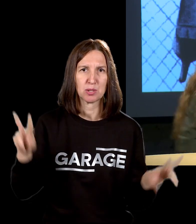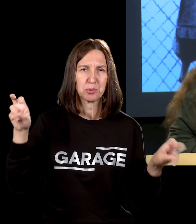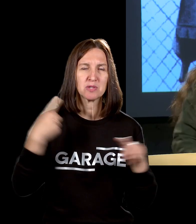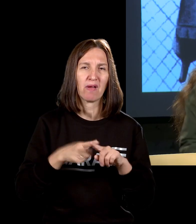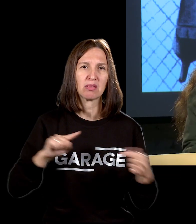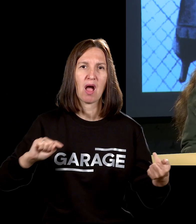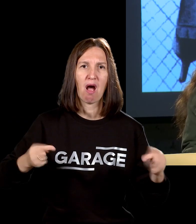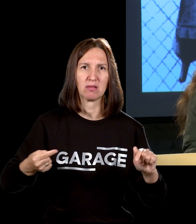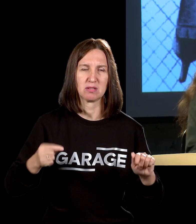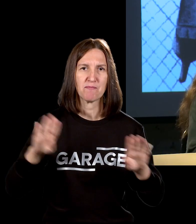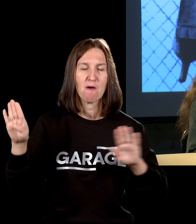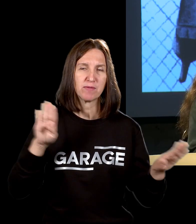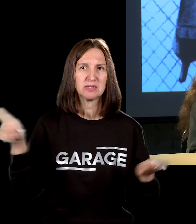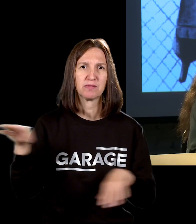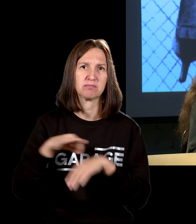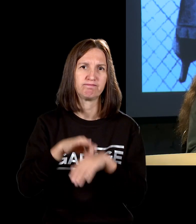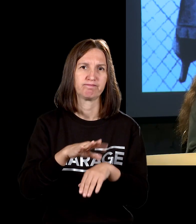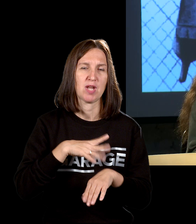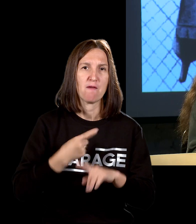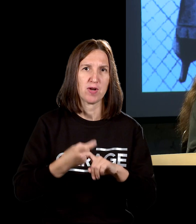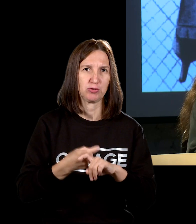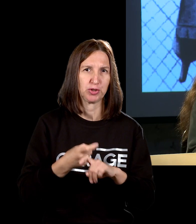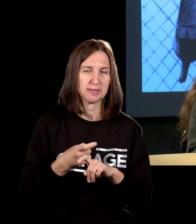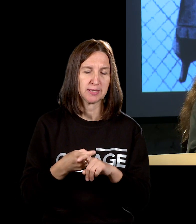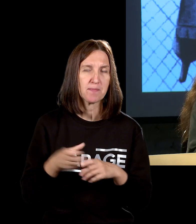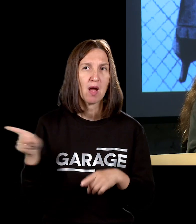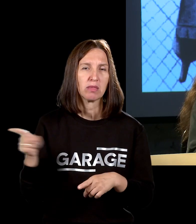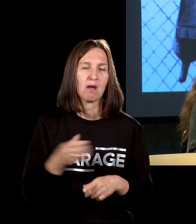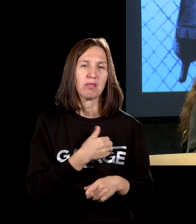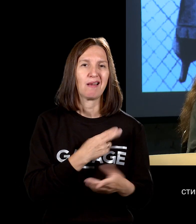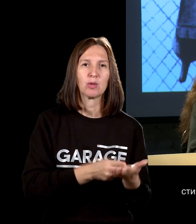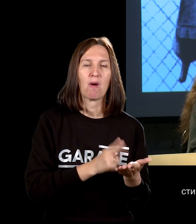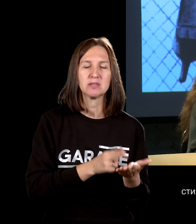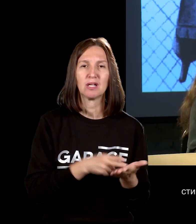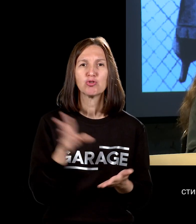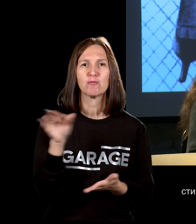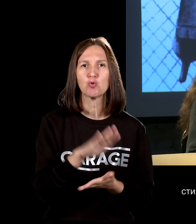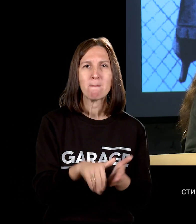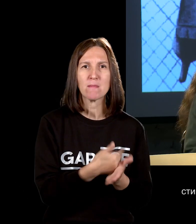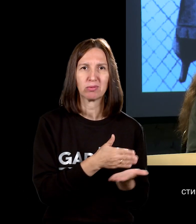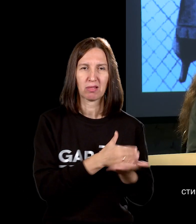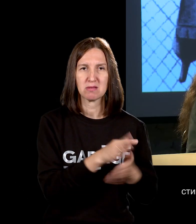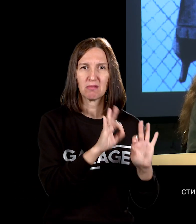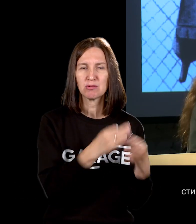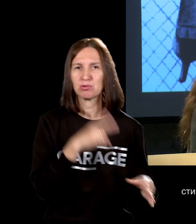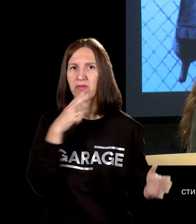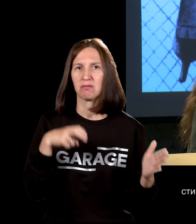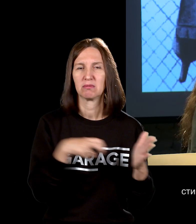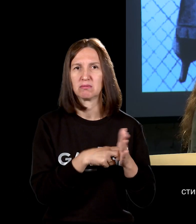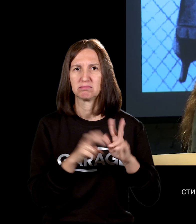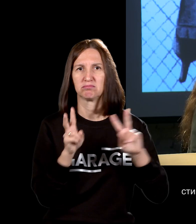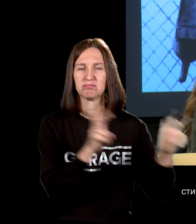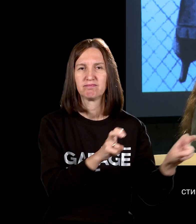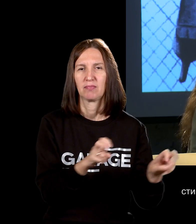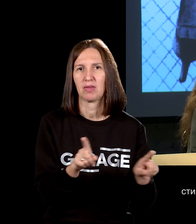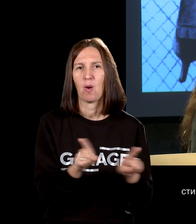которую устраивали фашисты, чтобы как бы доказать, что весь модернизм – это как бы заклеймить его, стигматизировать его этим